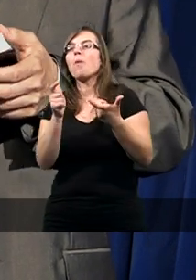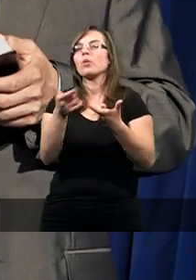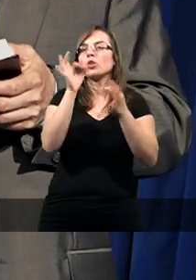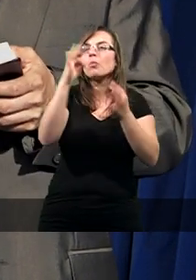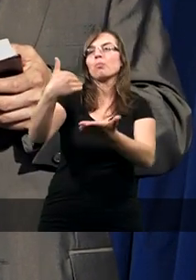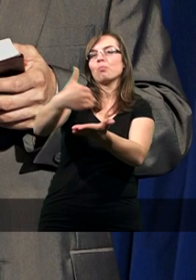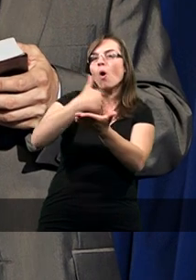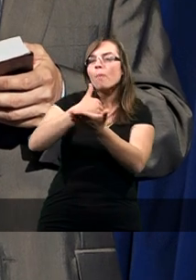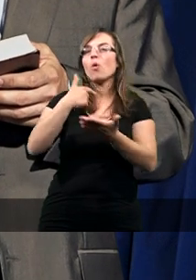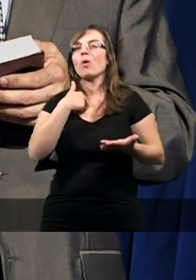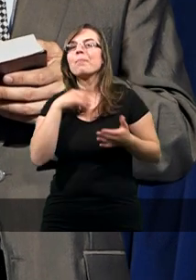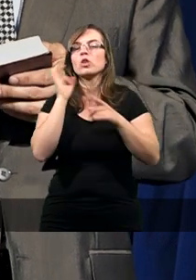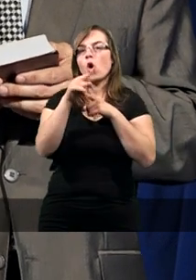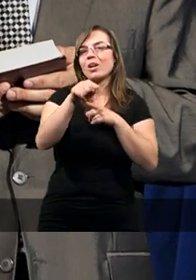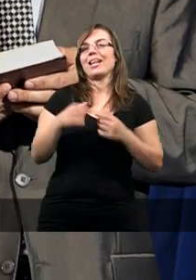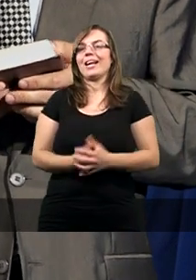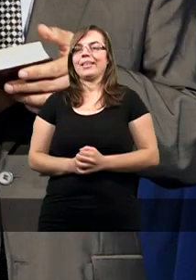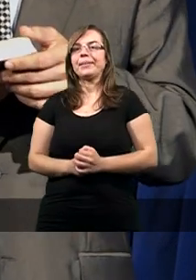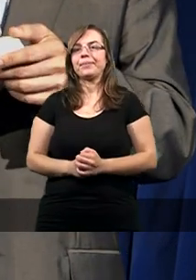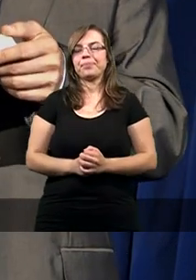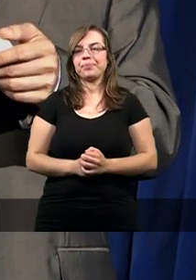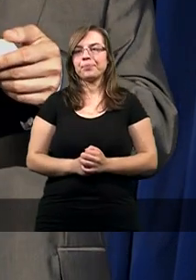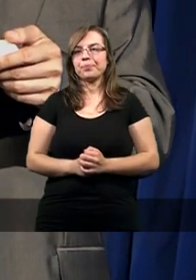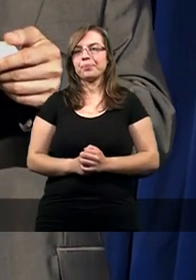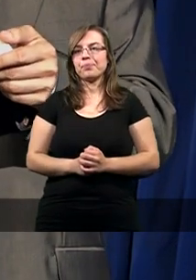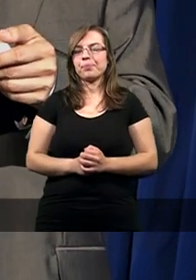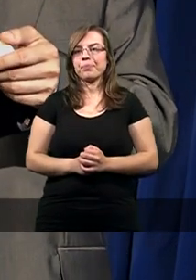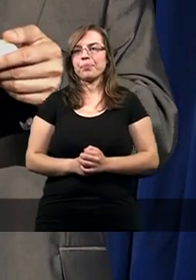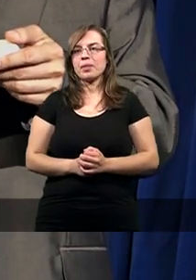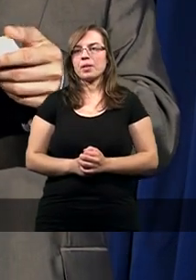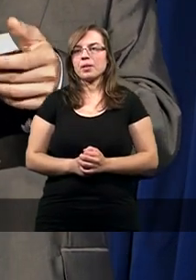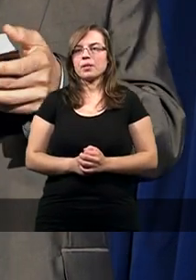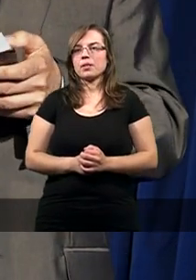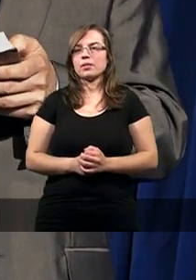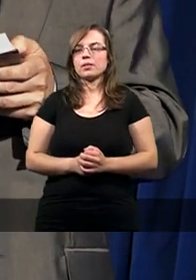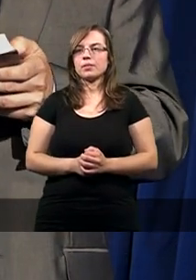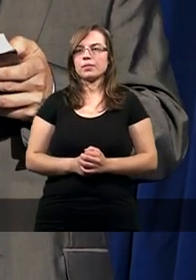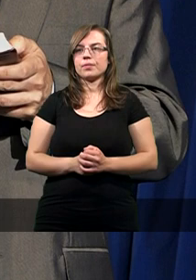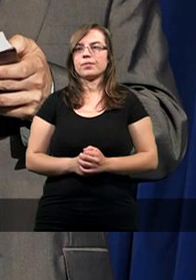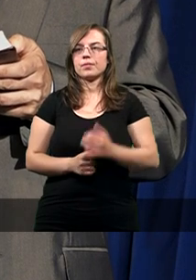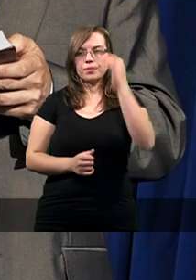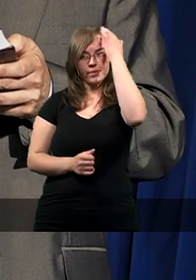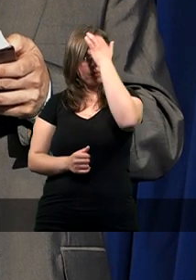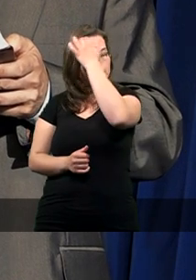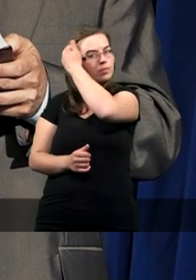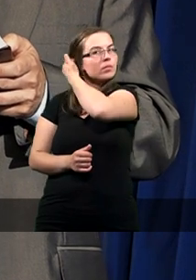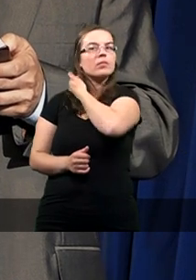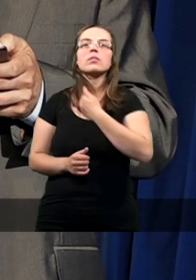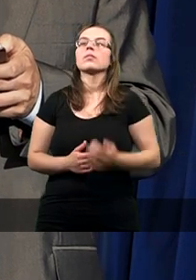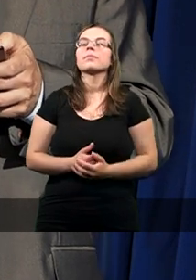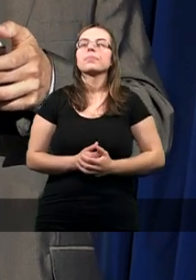żeby mi chociaż trochę pomogła? And it's interesting, in verses 41 and 42, Jesus says, Martha,